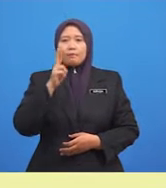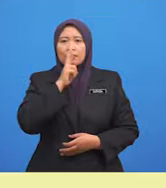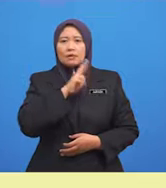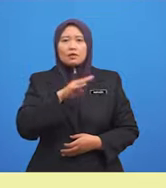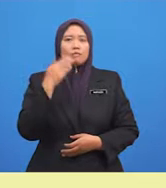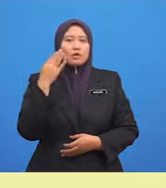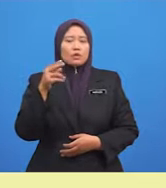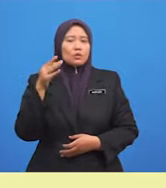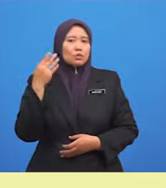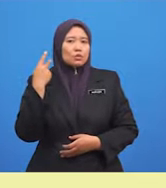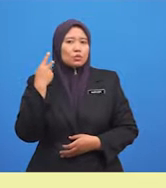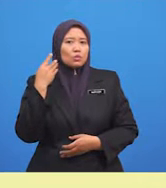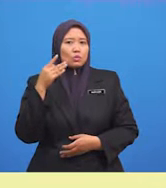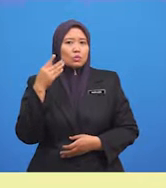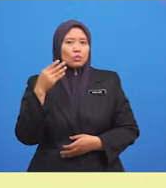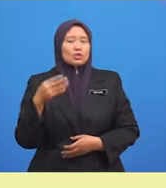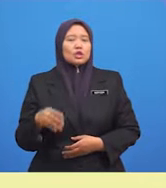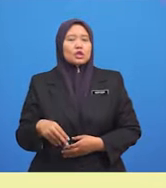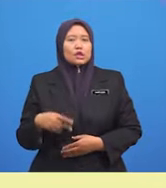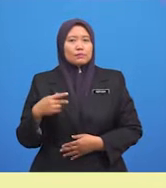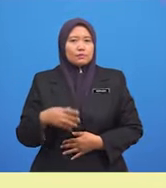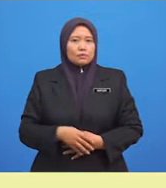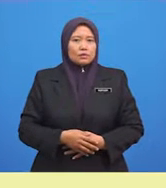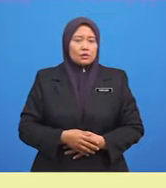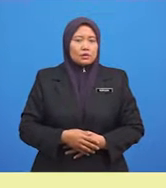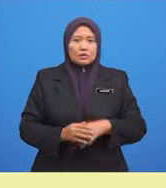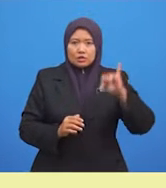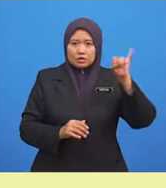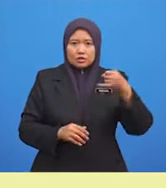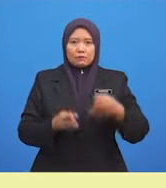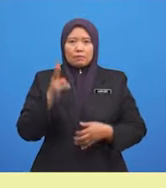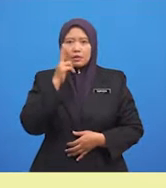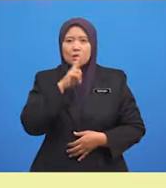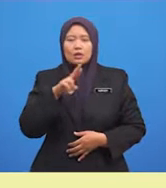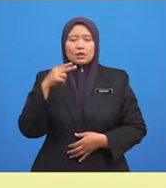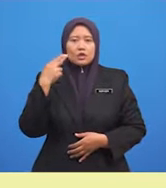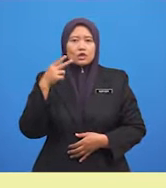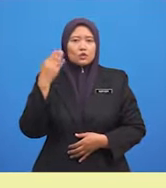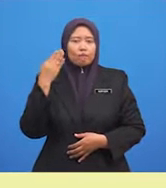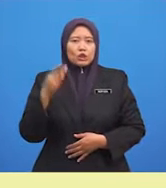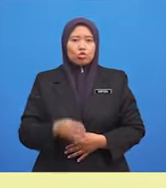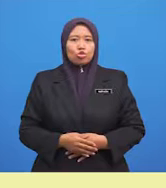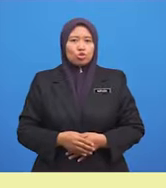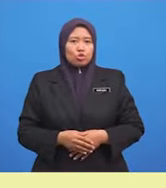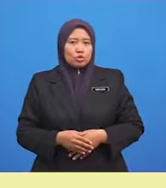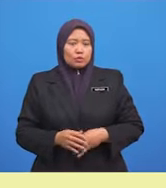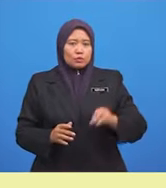J ialah merah, hijau dan biru. Pelengkap bagi set J ialah kuning.